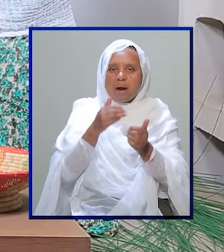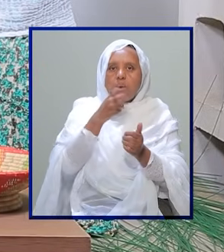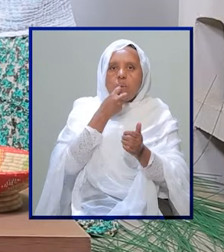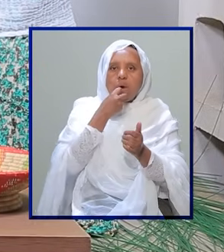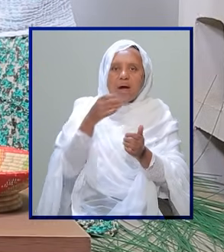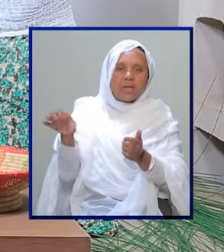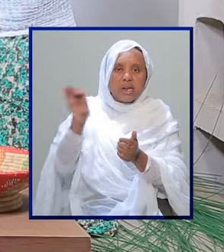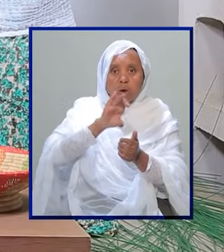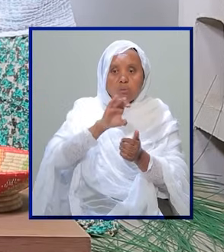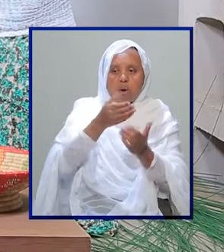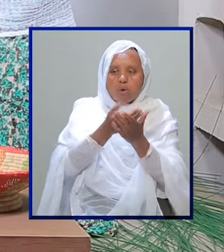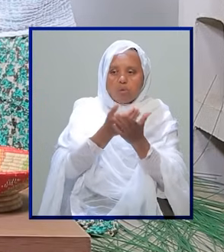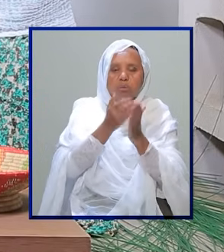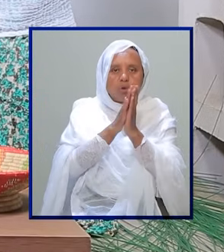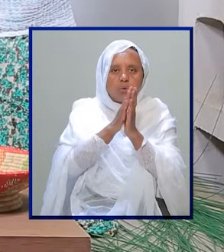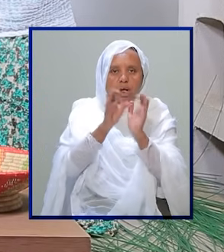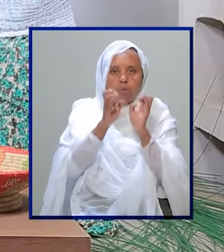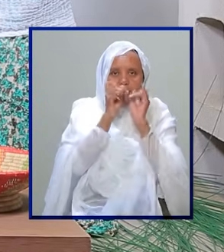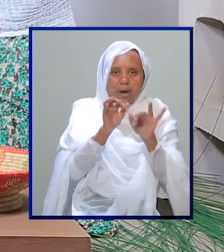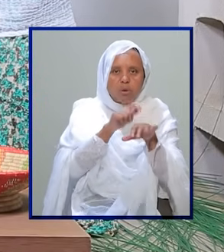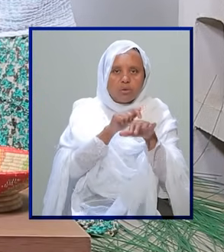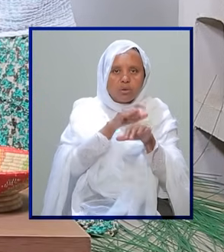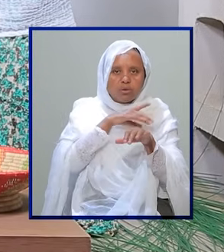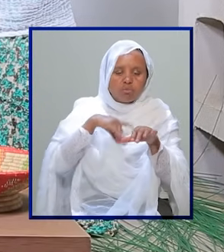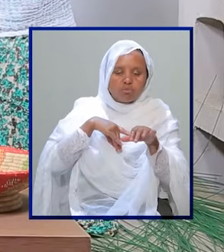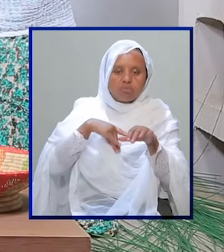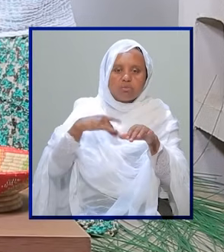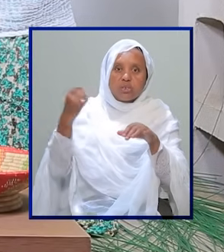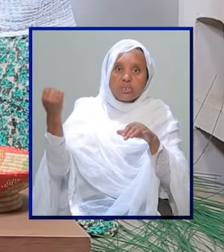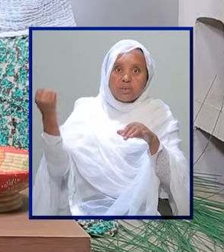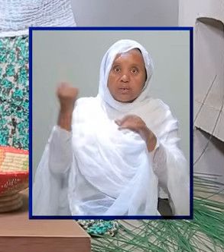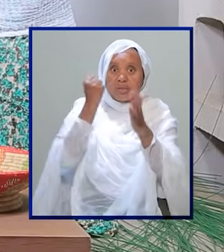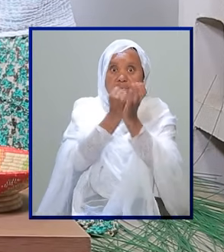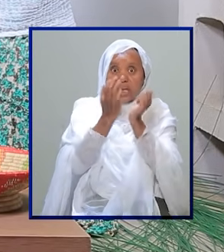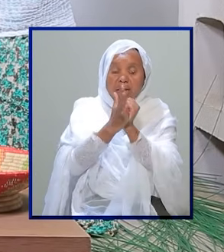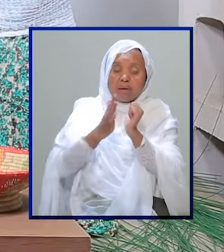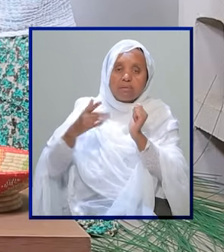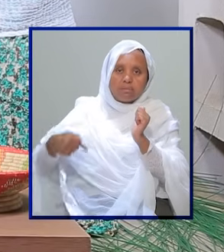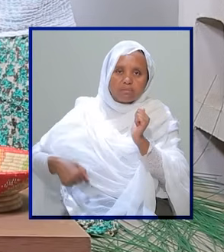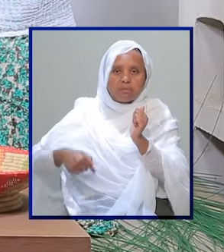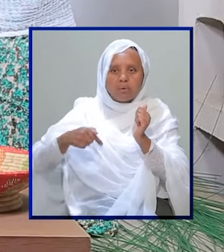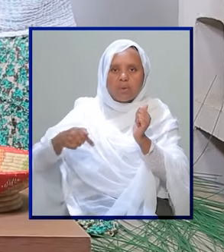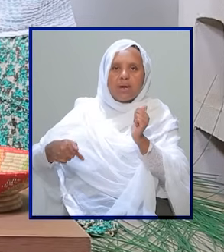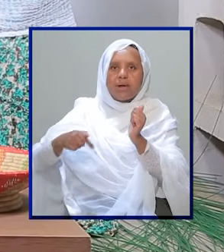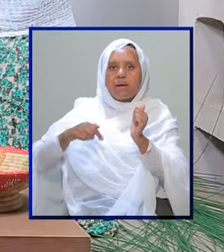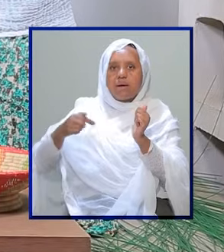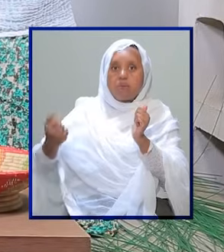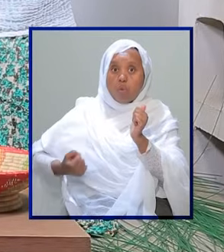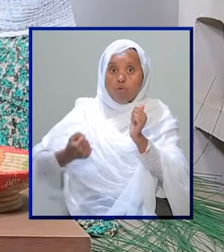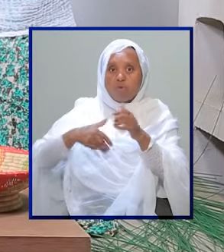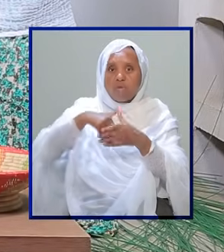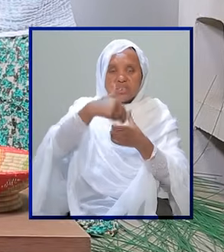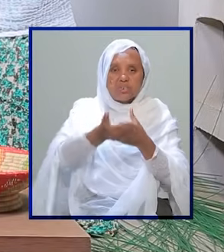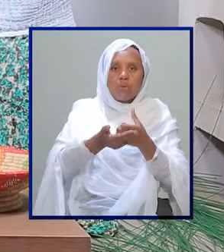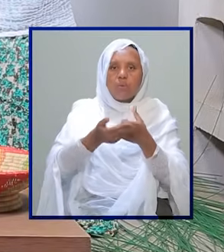የተቀዳውን አቅርቦ ጸሎት አድርጎ በባረከው ጊዜ ክርስቶስ ሲሰቀል ከቀኝ ጎኑ ወደ ፈሰሰው ማይገቡነት ይለወጣል። በዛ ነው ተጠማቂውን